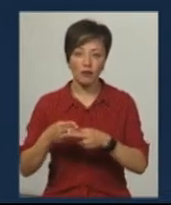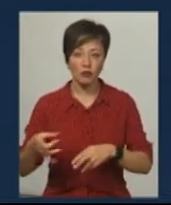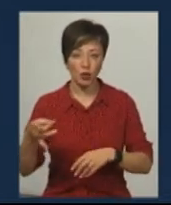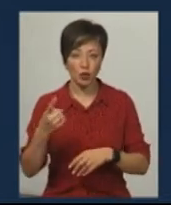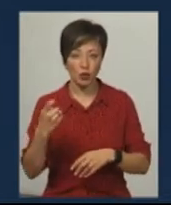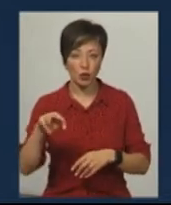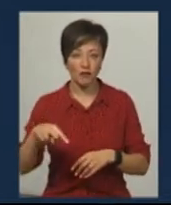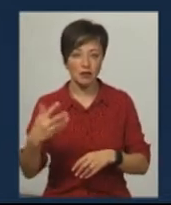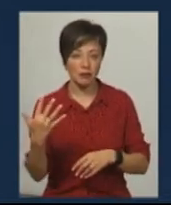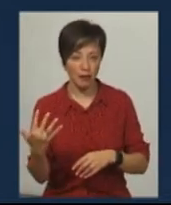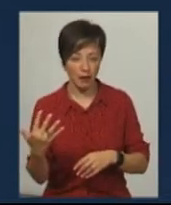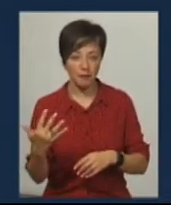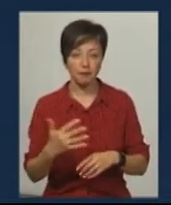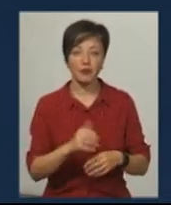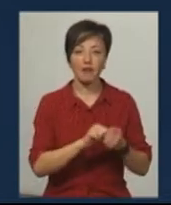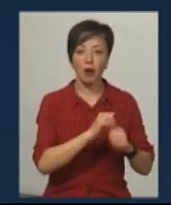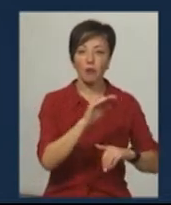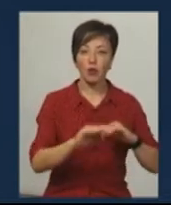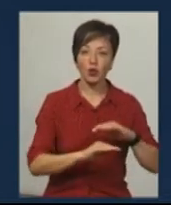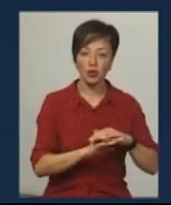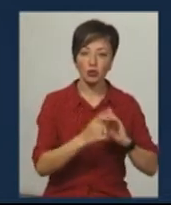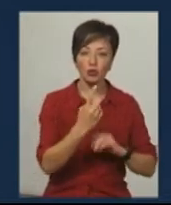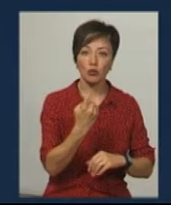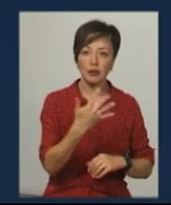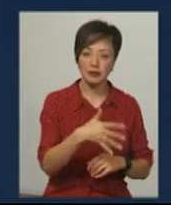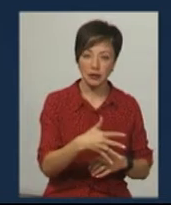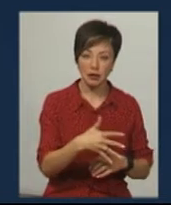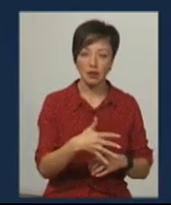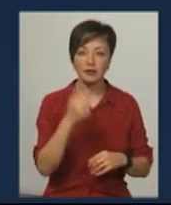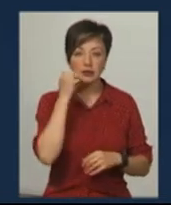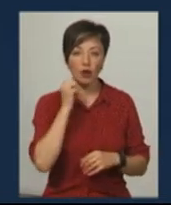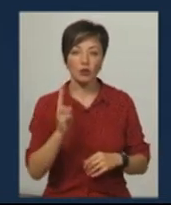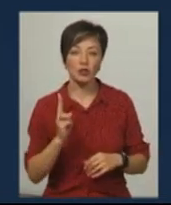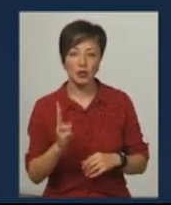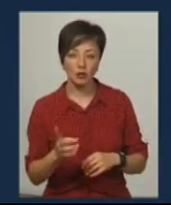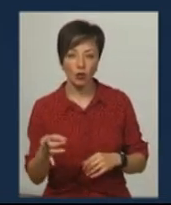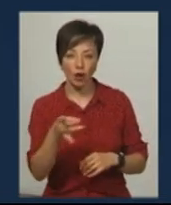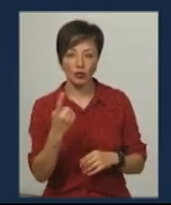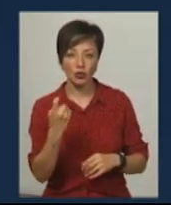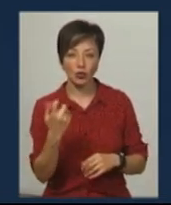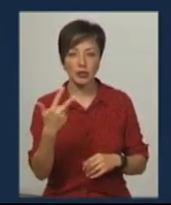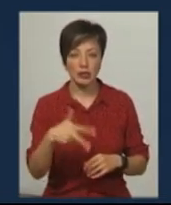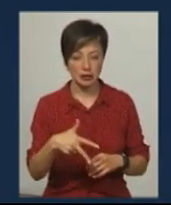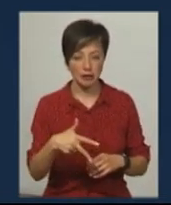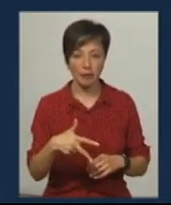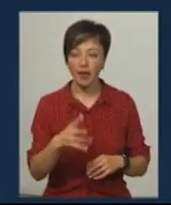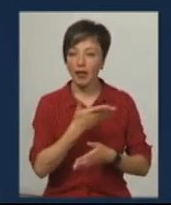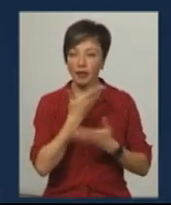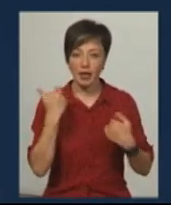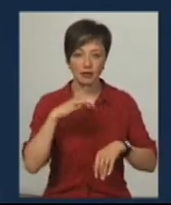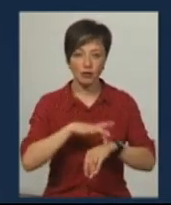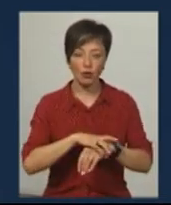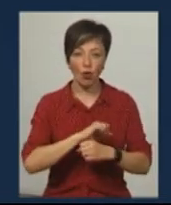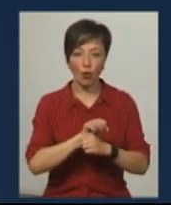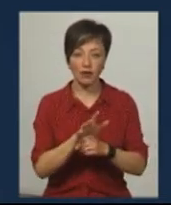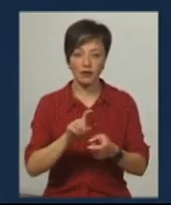районі – 125 випадки. У Кам'янці-Подільському – 150. У Старокостянтинівському районі – 130. Не зафіксовано